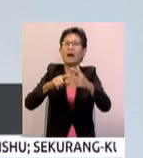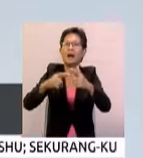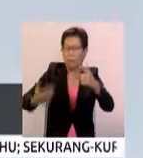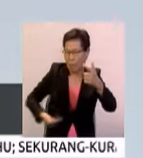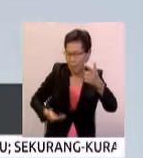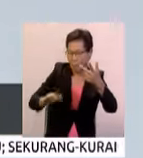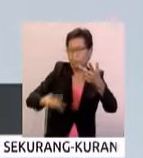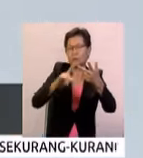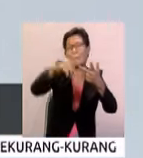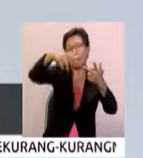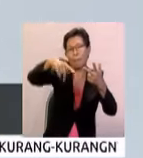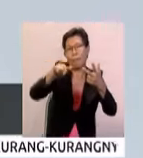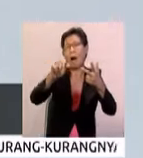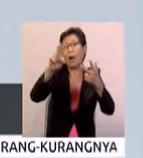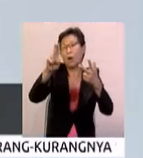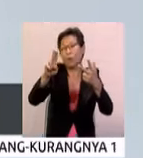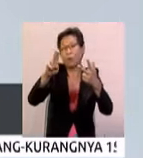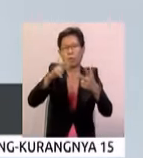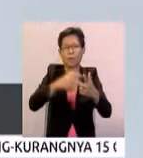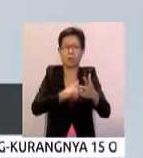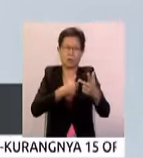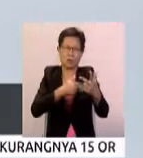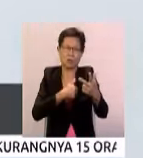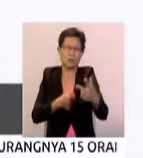Palu, Indonesia.